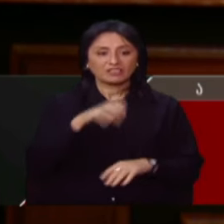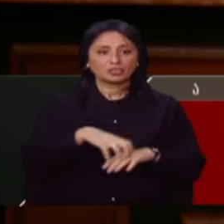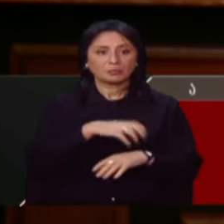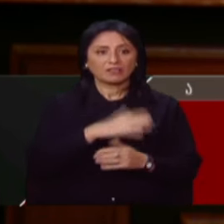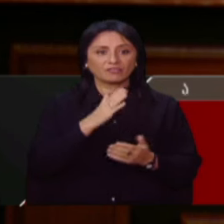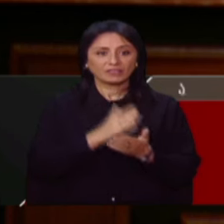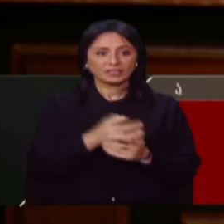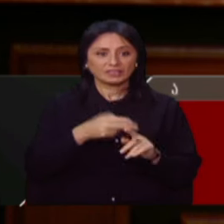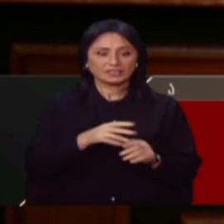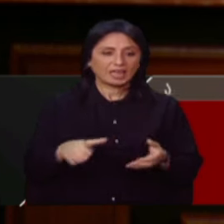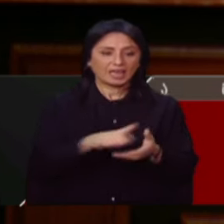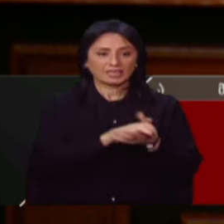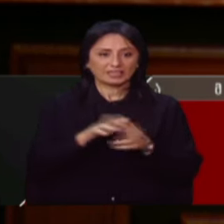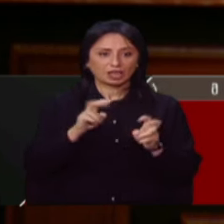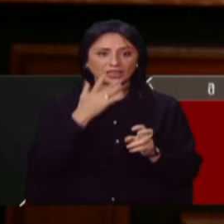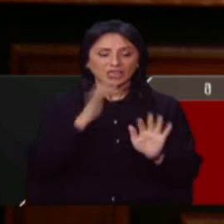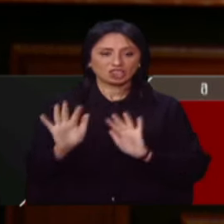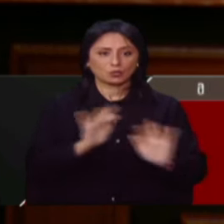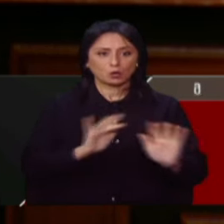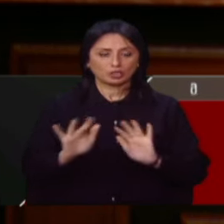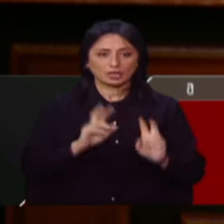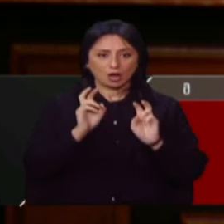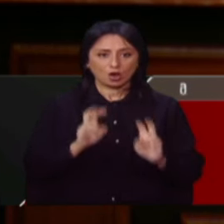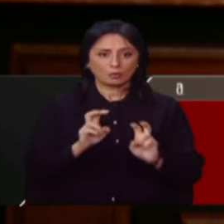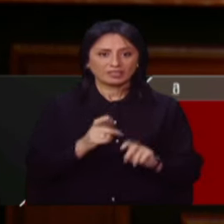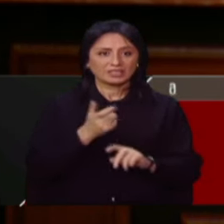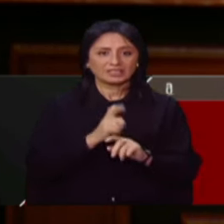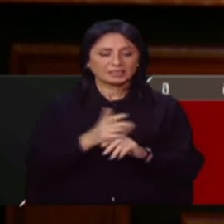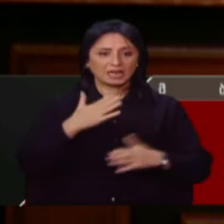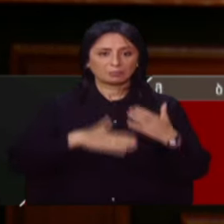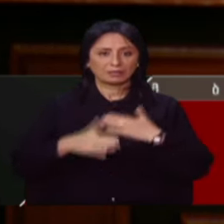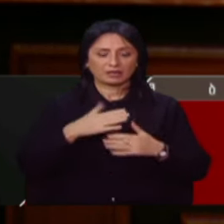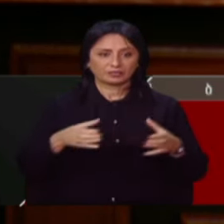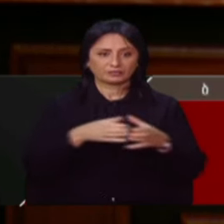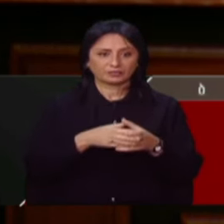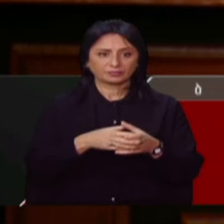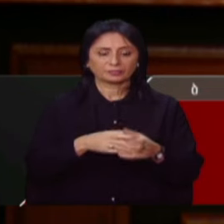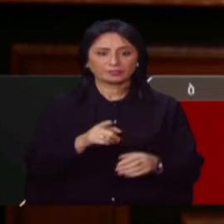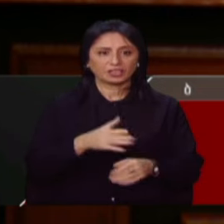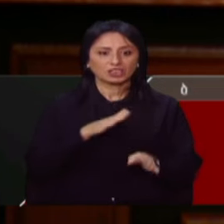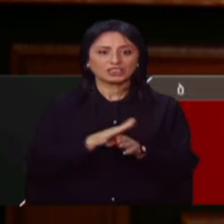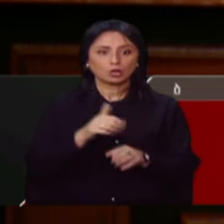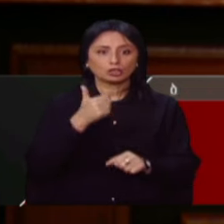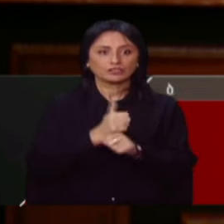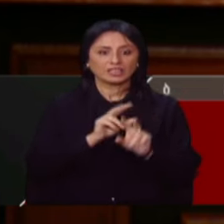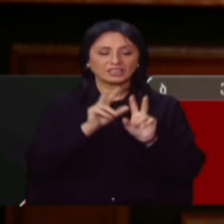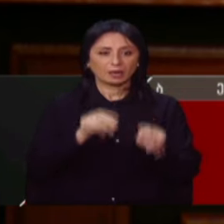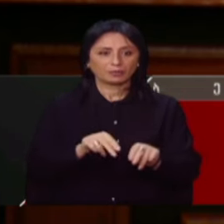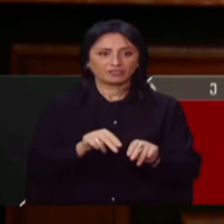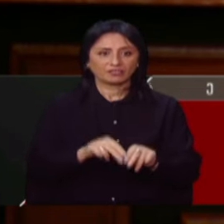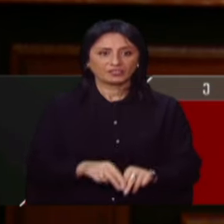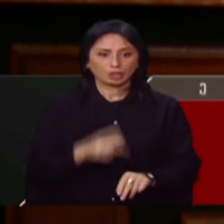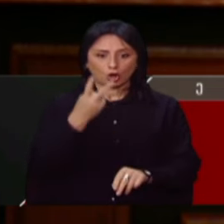პარტია ეს არის ერთიანობა ნაციონალურ მოძრაობა. ძალიან ის არის ევროპული შუასრო ჩვენი თავად დაგილი.